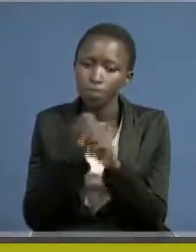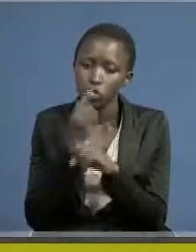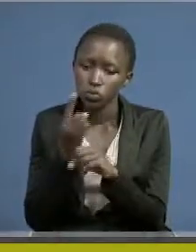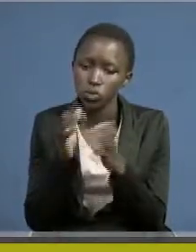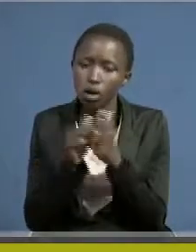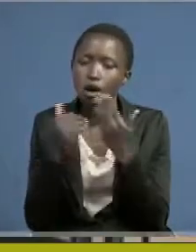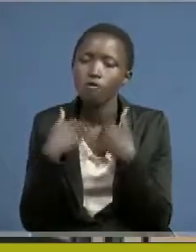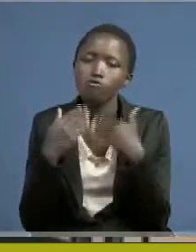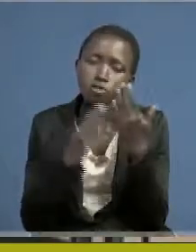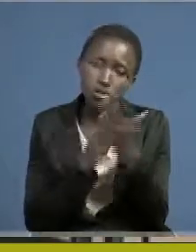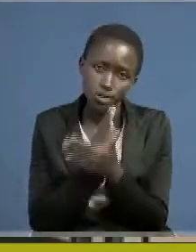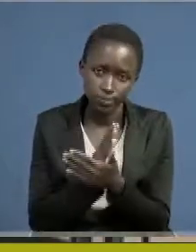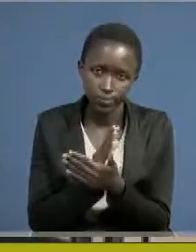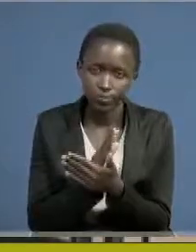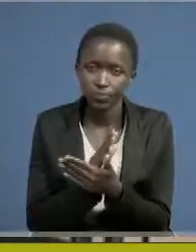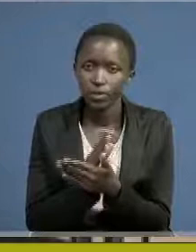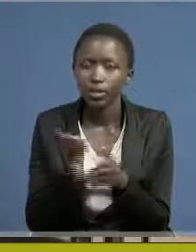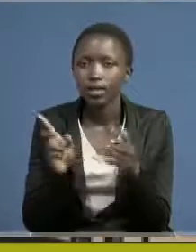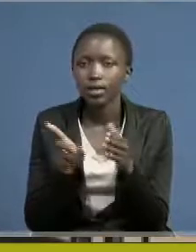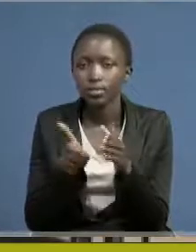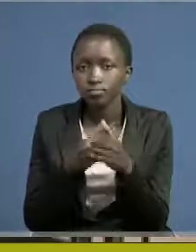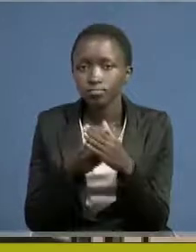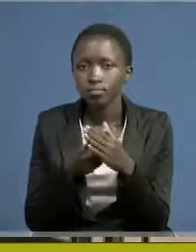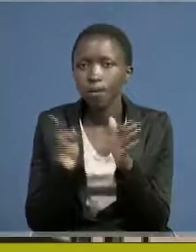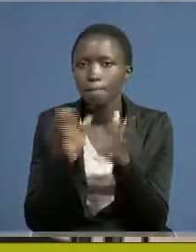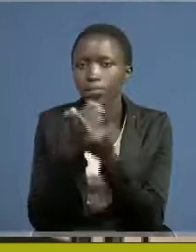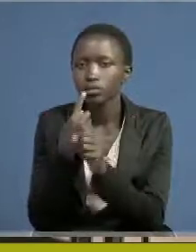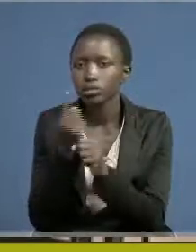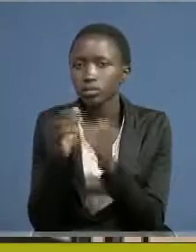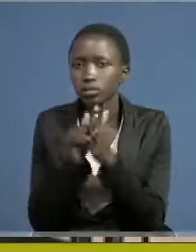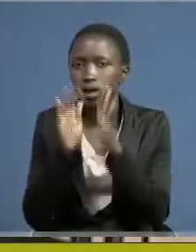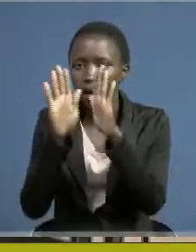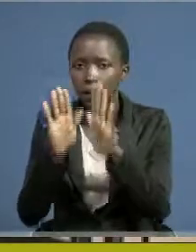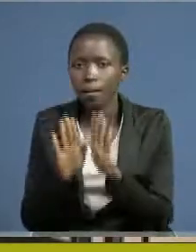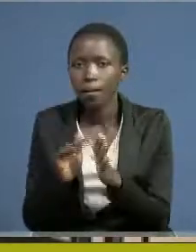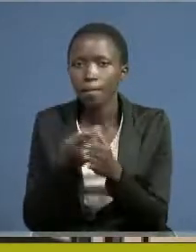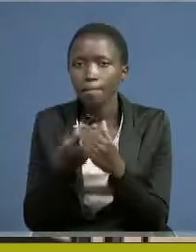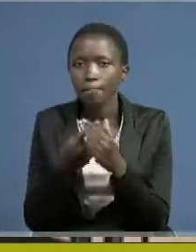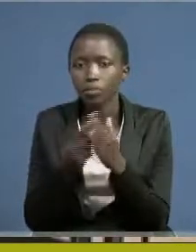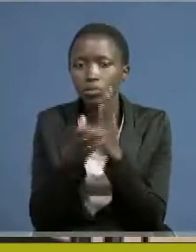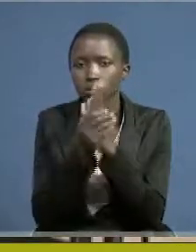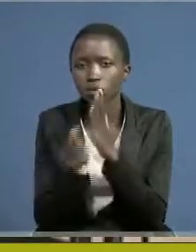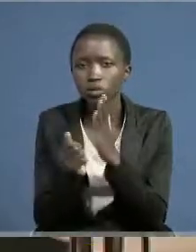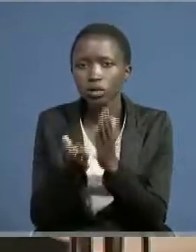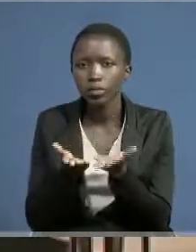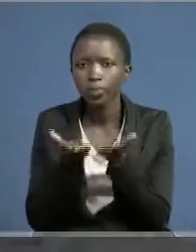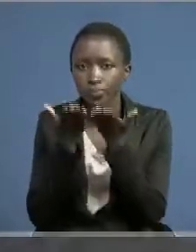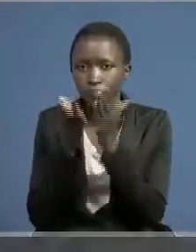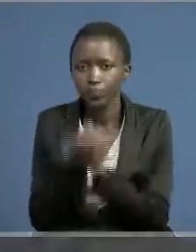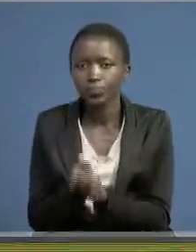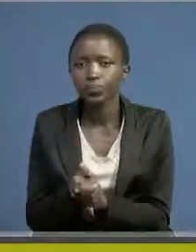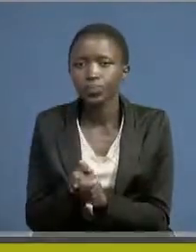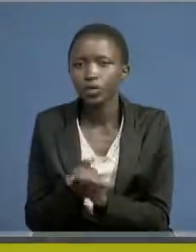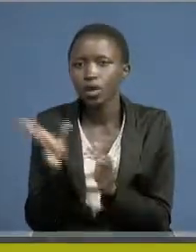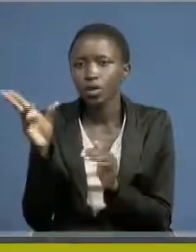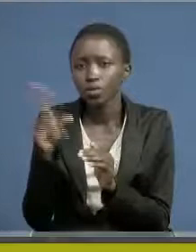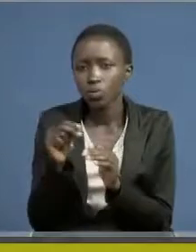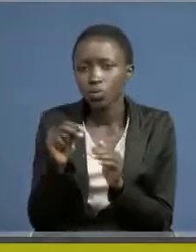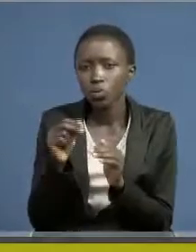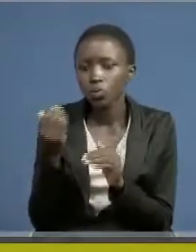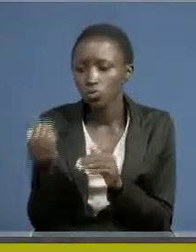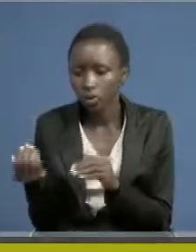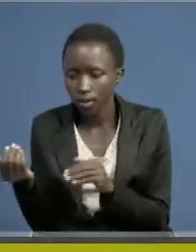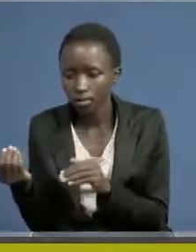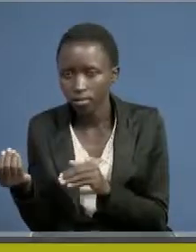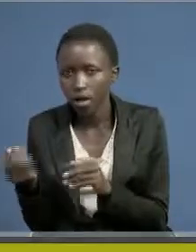kwamba kuna haki. Aidha, Rais Kenyatta alisisitiza umuhimu wa kuimarisha talanta za wanafunzi. Hakuna mtoto